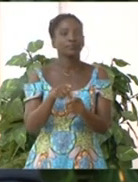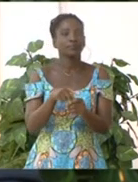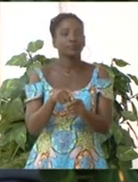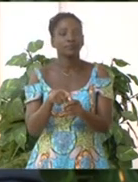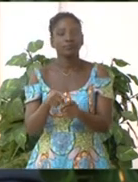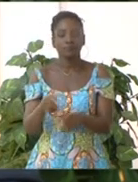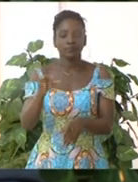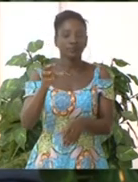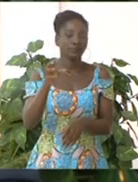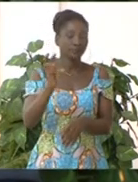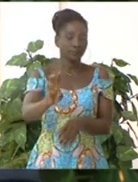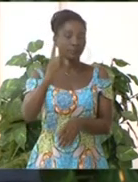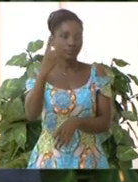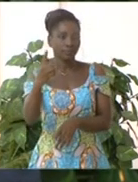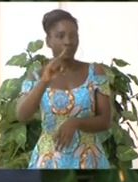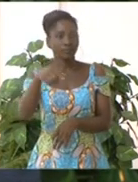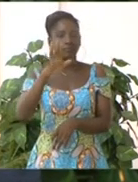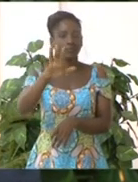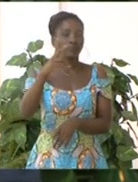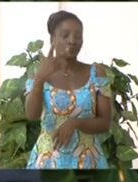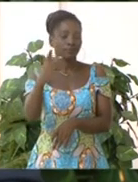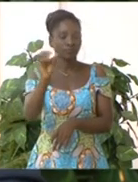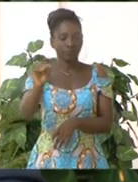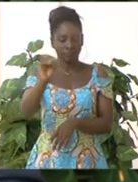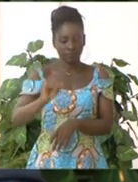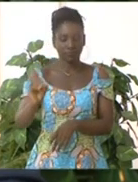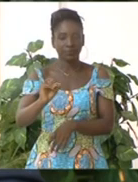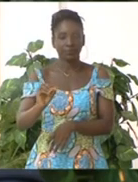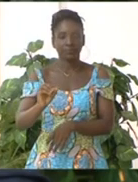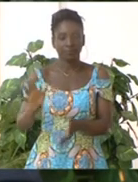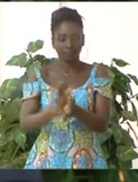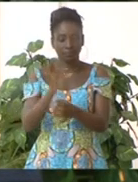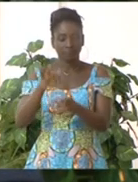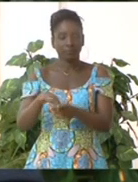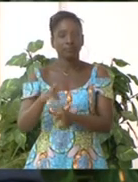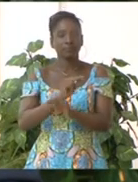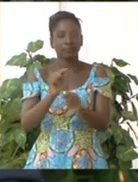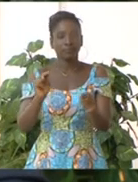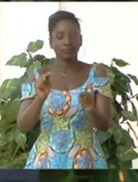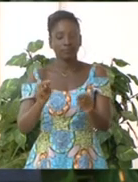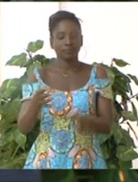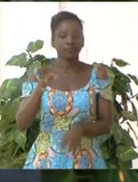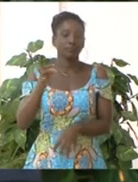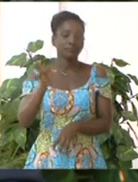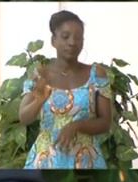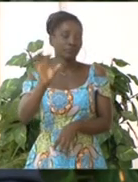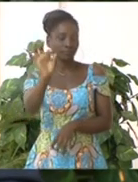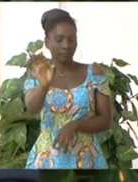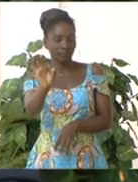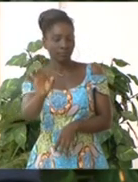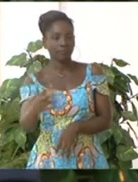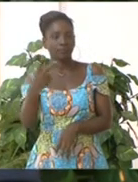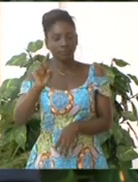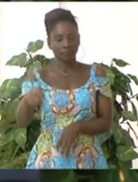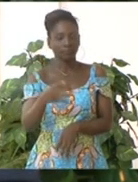61 points 53% bulletins nuls 79 soit